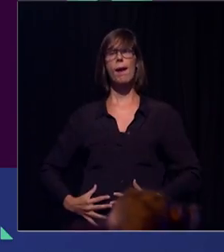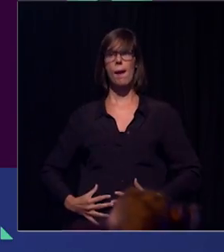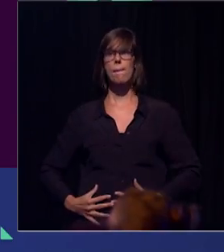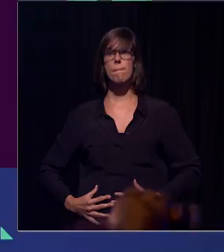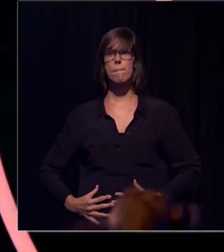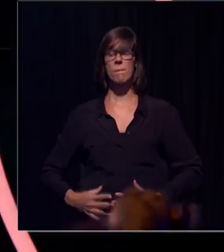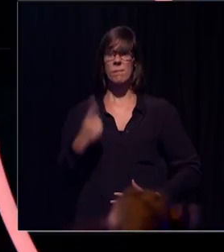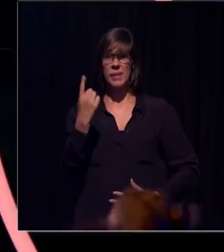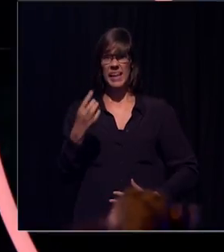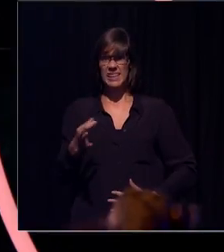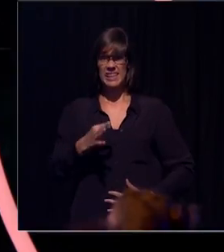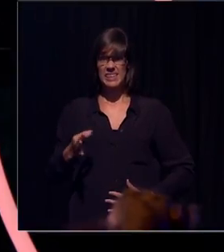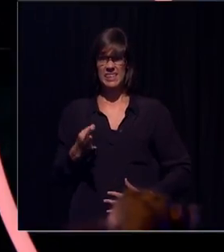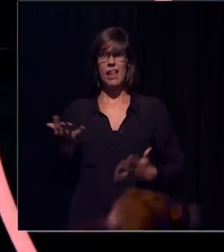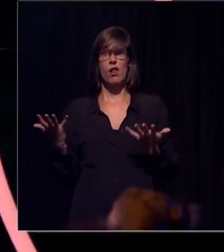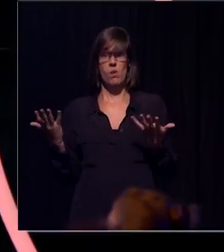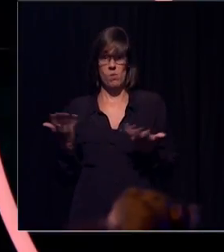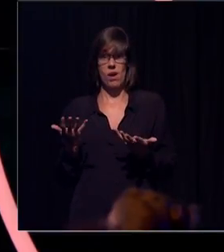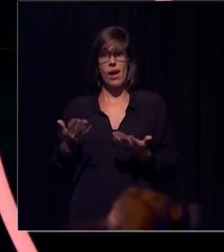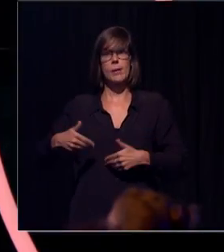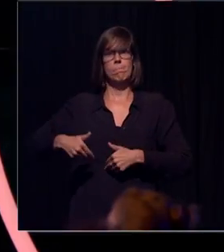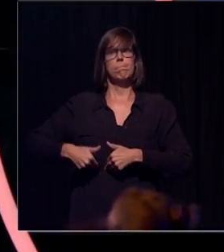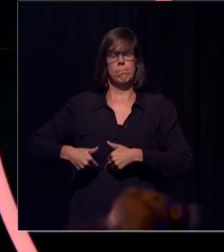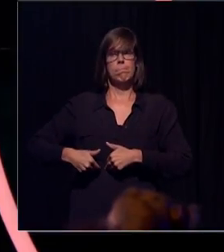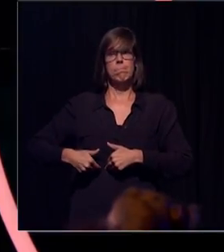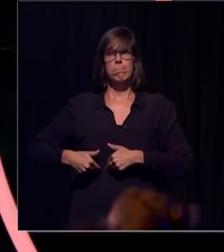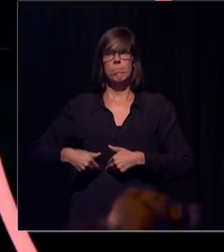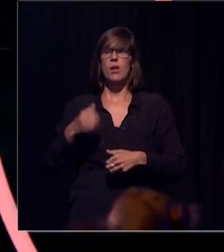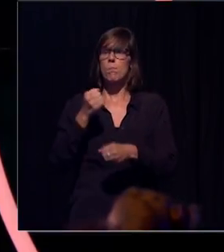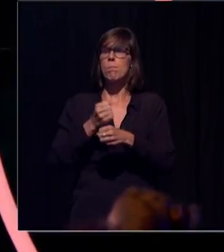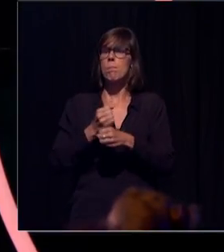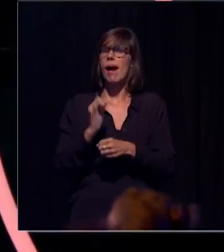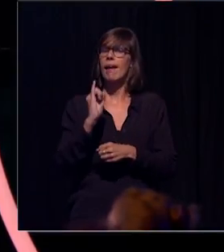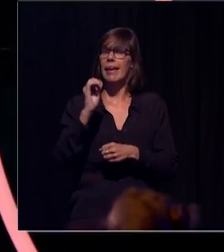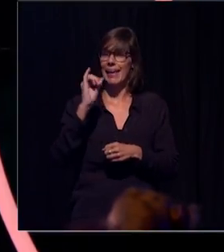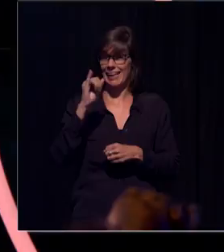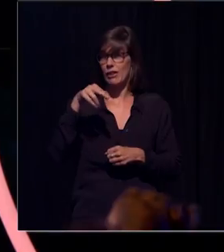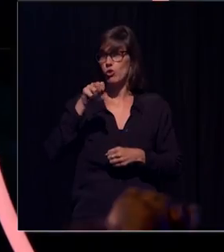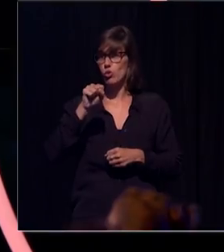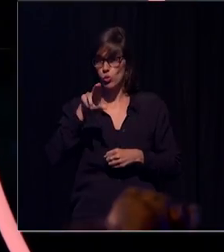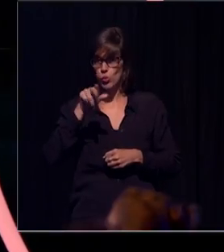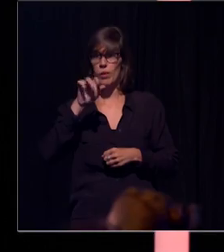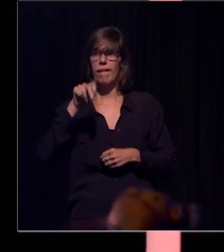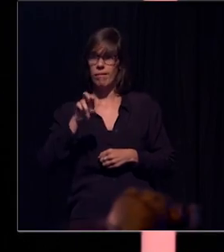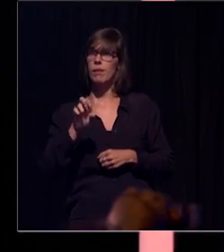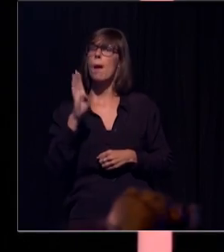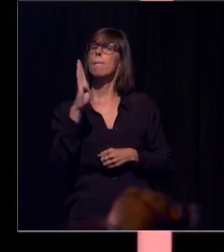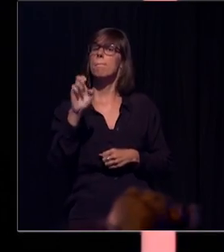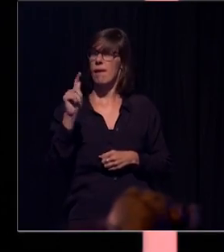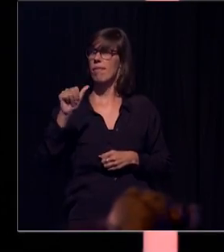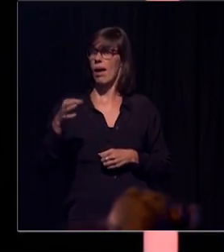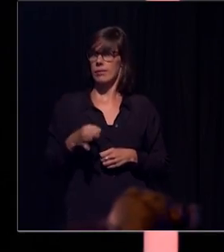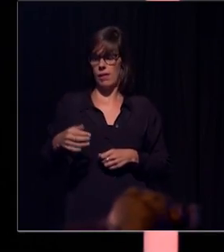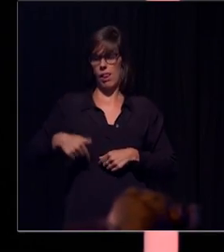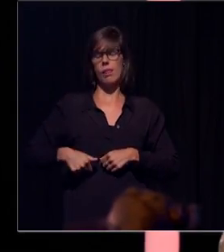aanvallen. En juist één cel, namelijk die ene cel in ons lichaam die insuline kan maken, de beta